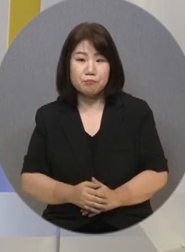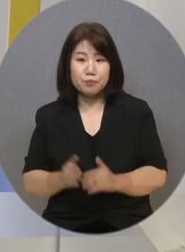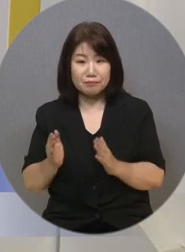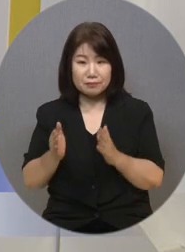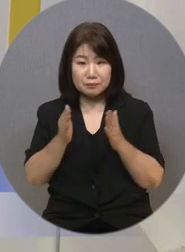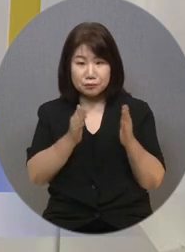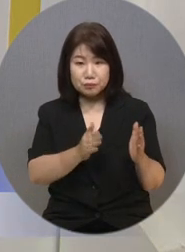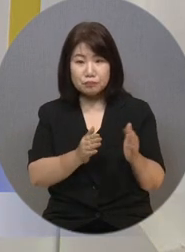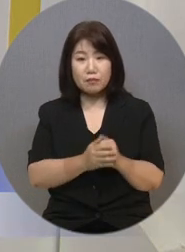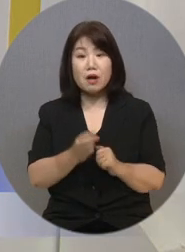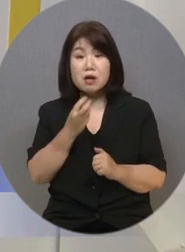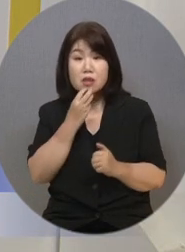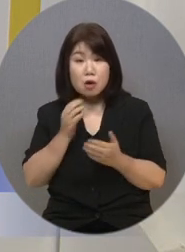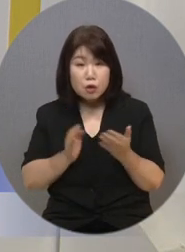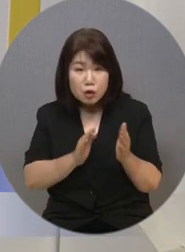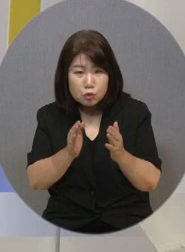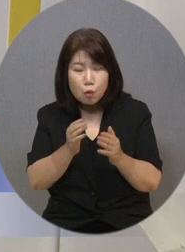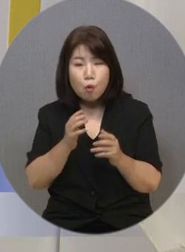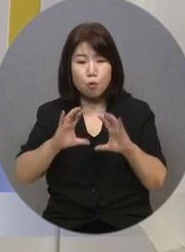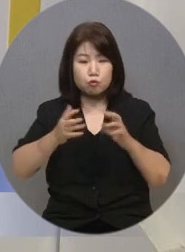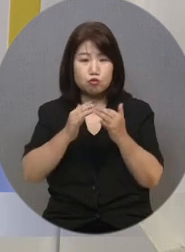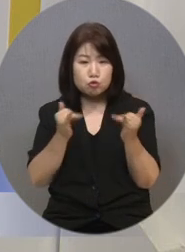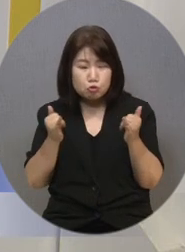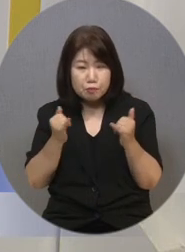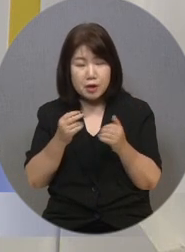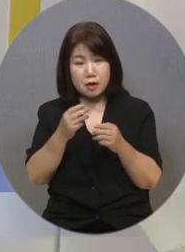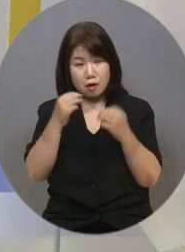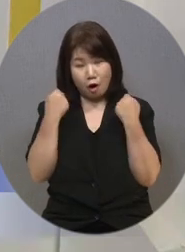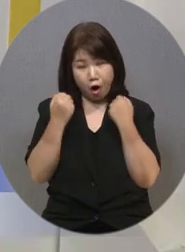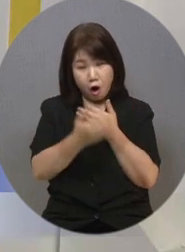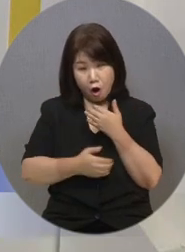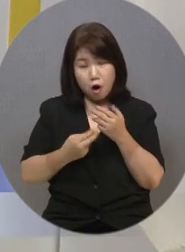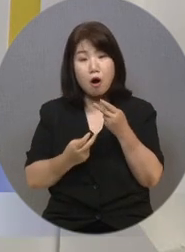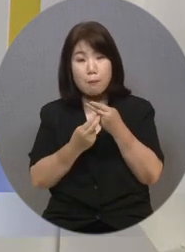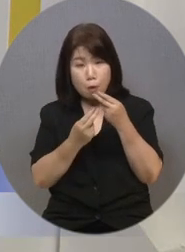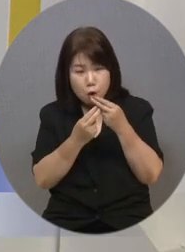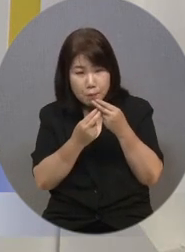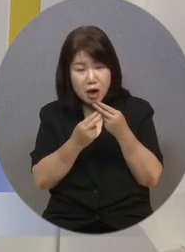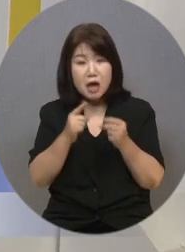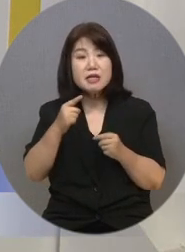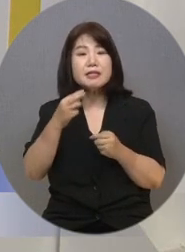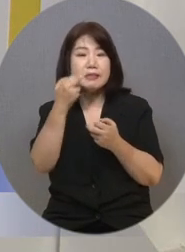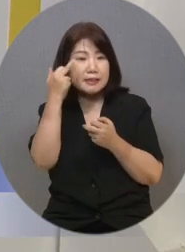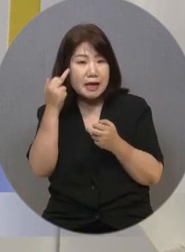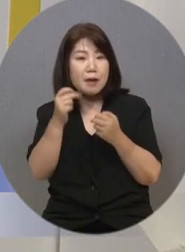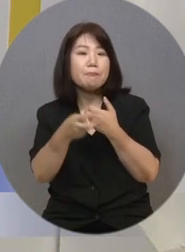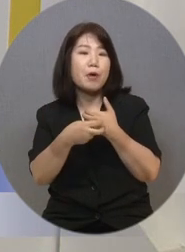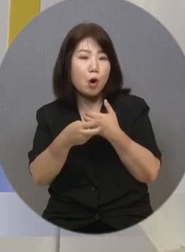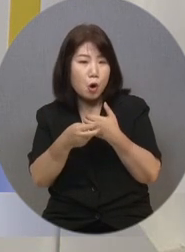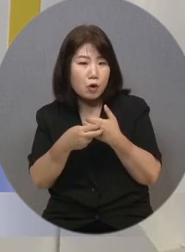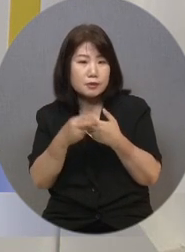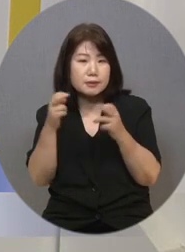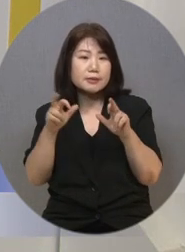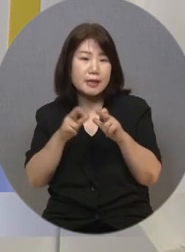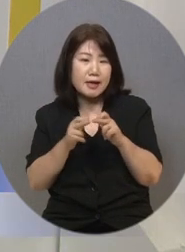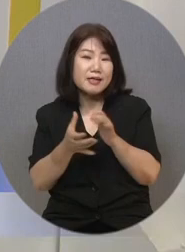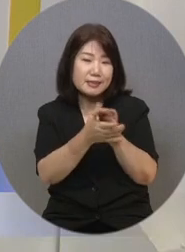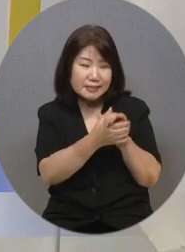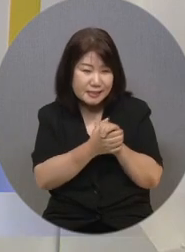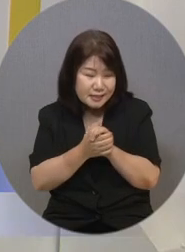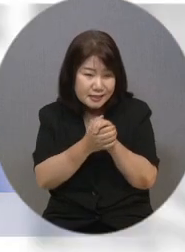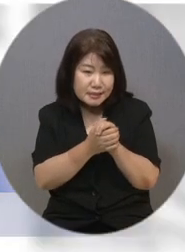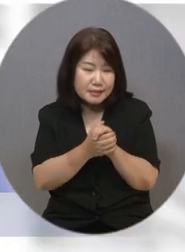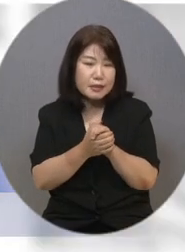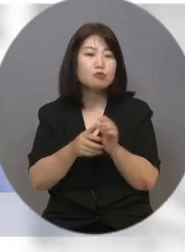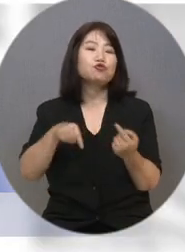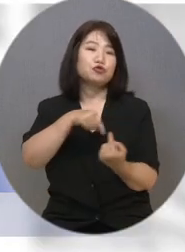다음 뉴스입니다 경기도는 국민건강보험 일산병원에 장애 친하산부인과가 운영에 들어갔다는 기사가 실려